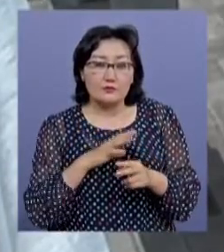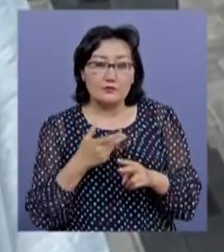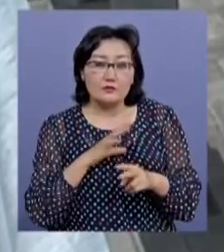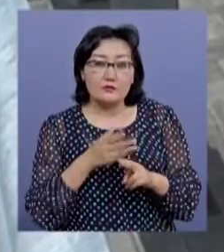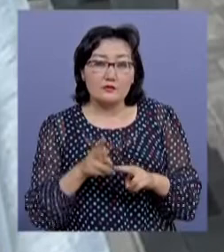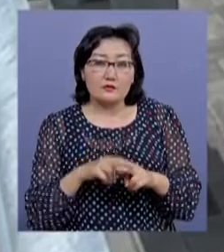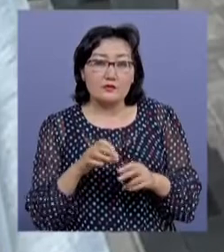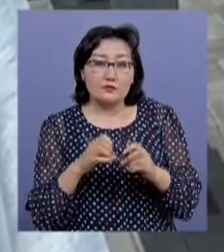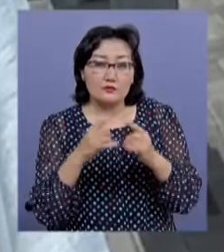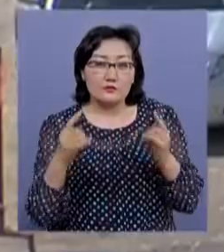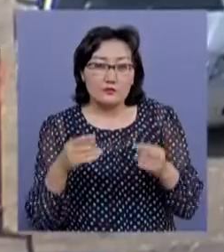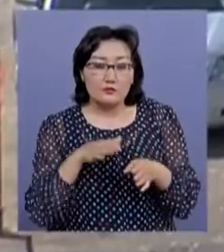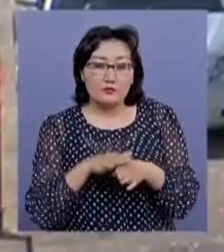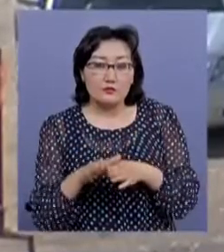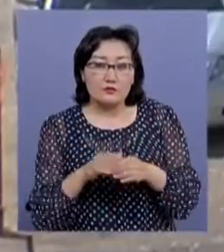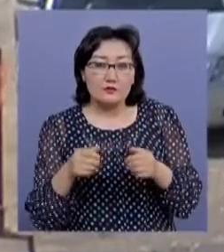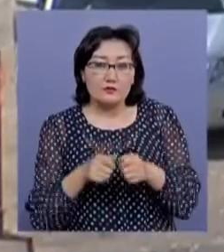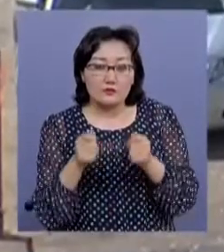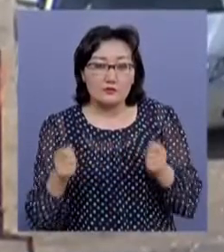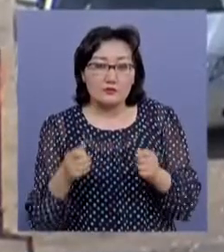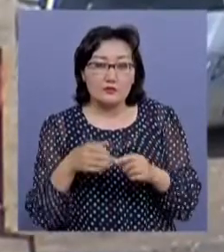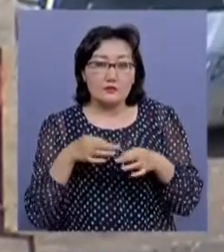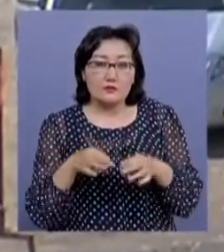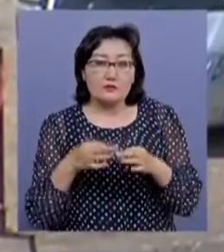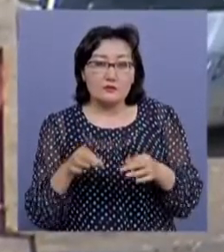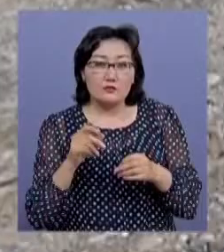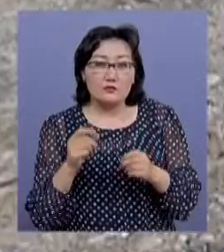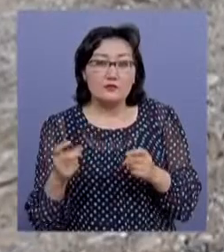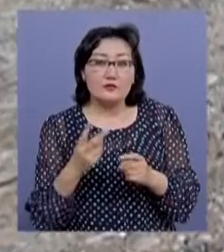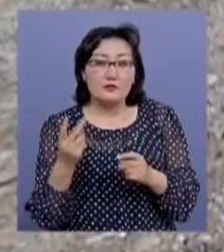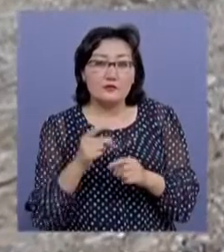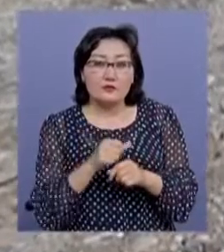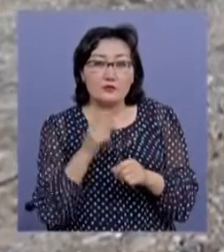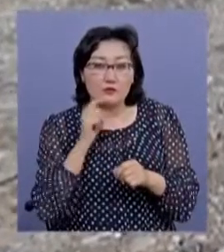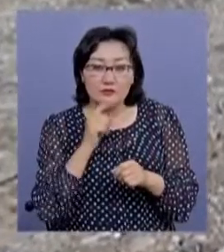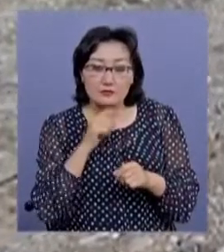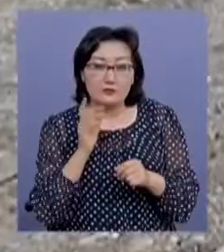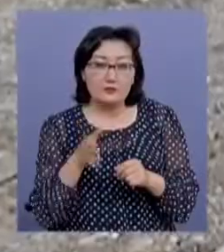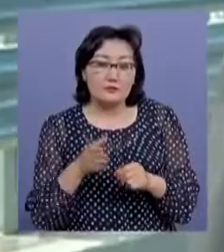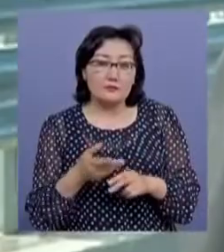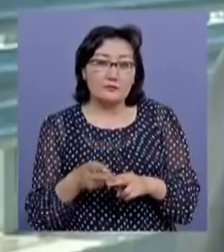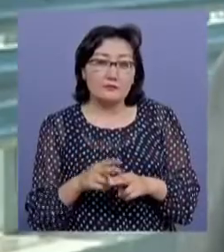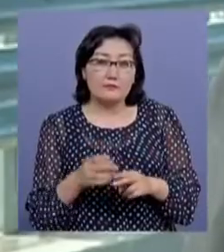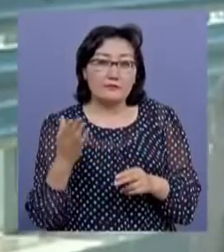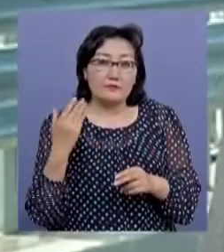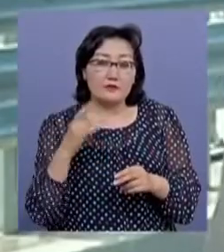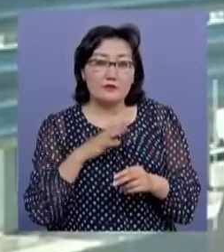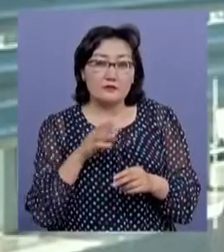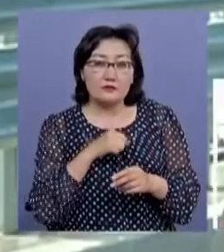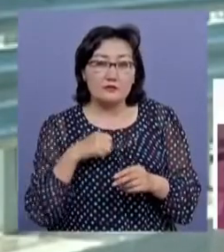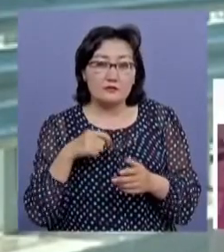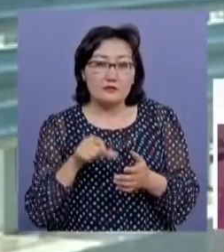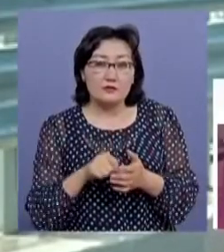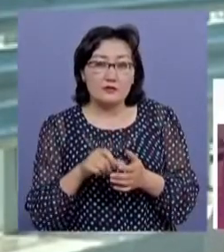көрінеді. Енді эстакада толық қолданысқа берілгенде жүргізушілер уақыттарын екі есе үнемдейді, дейді мамандар. Баяғыда өзіңіз білесіз, бұл